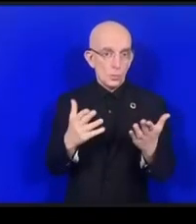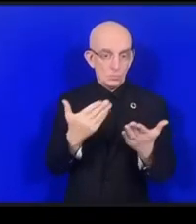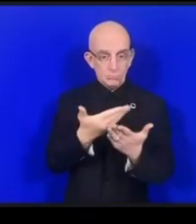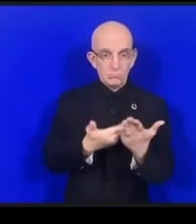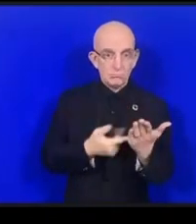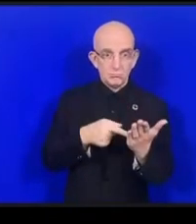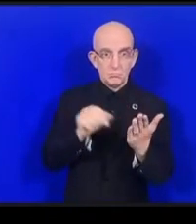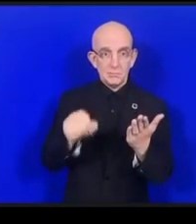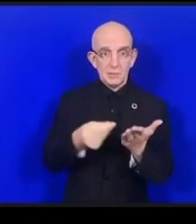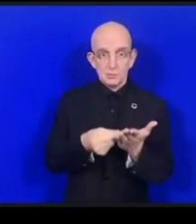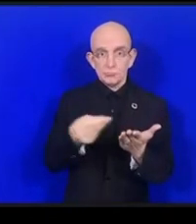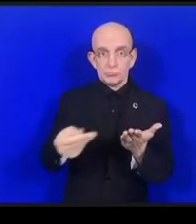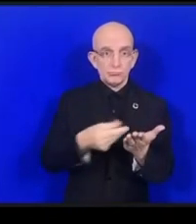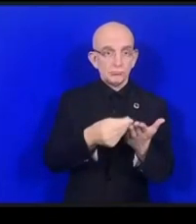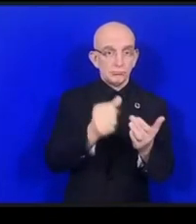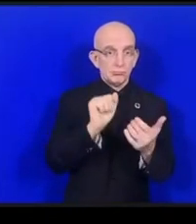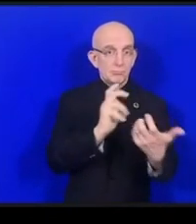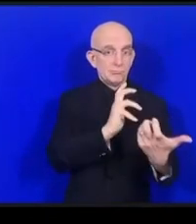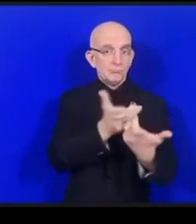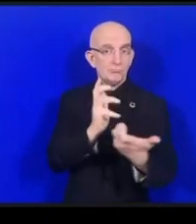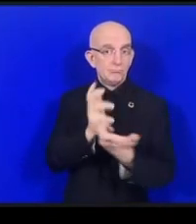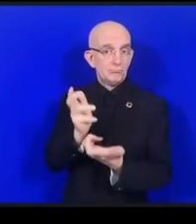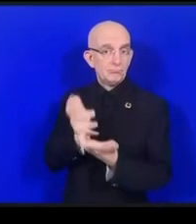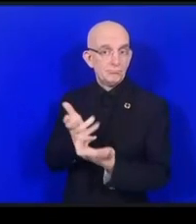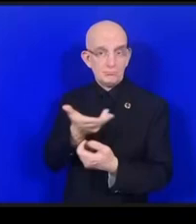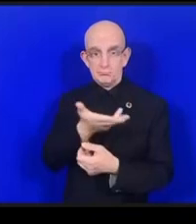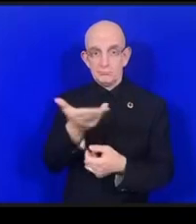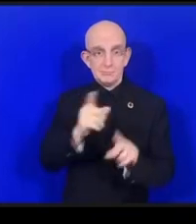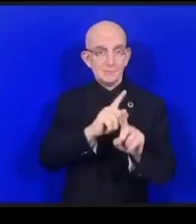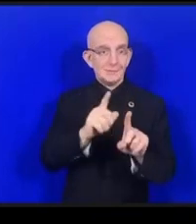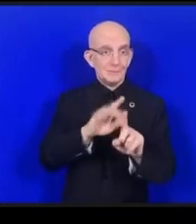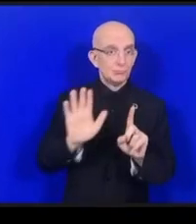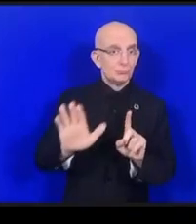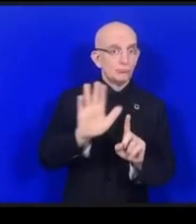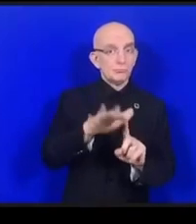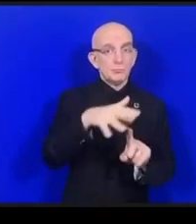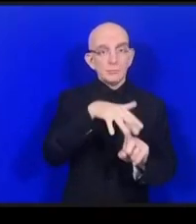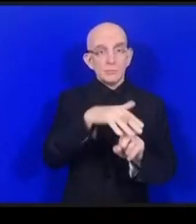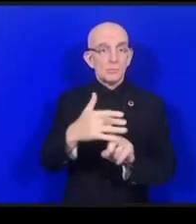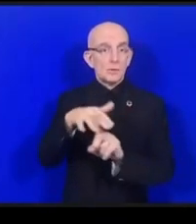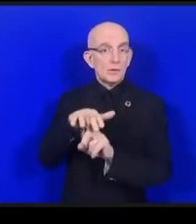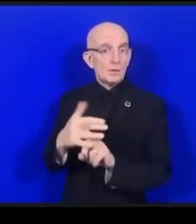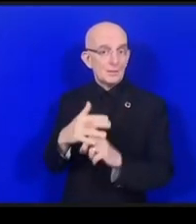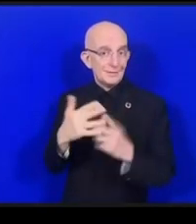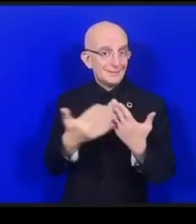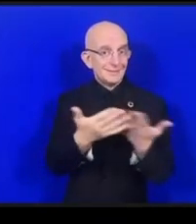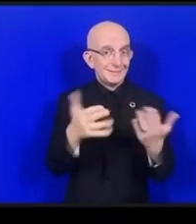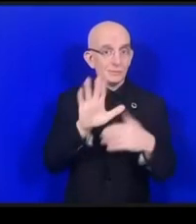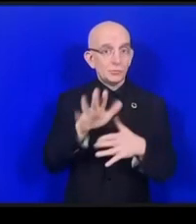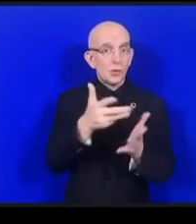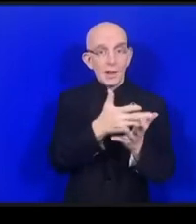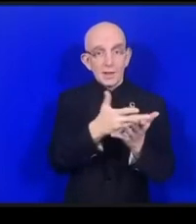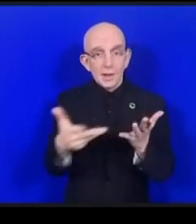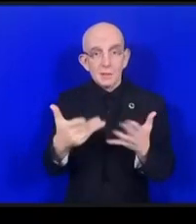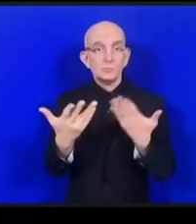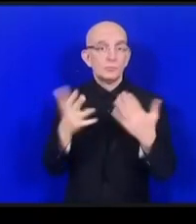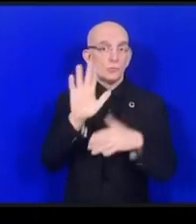И рекомендации нашей работы внедряются в разных странах это касается